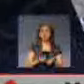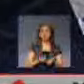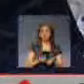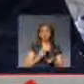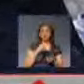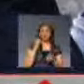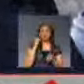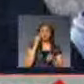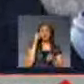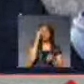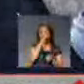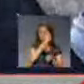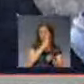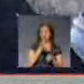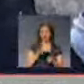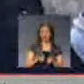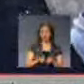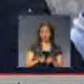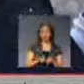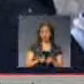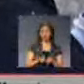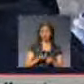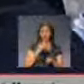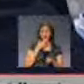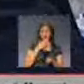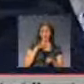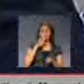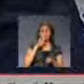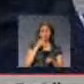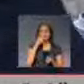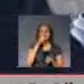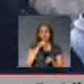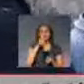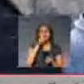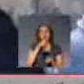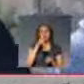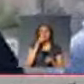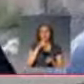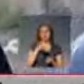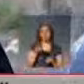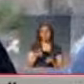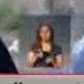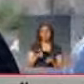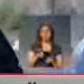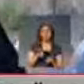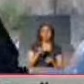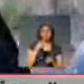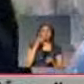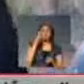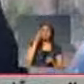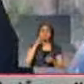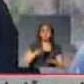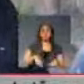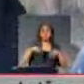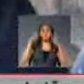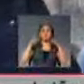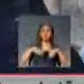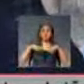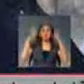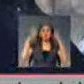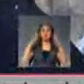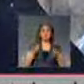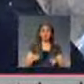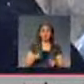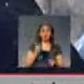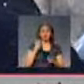بيجيبوني. الحمد لله احمد ربنا، عايزه من الناس تتصرف عشان خاطر الشارع كله